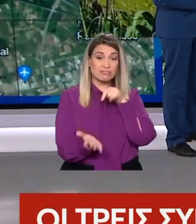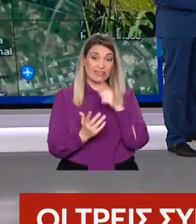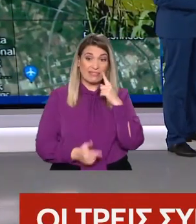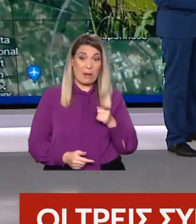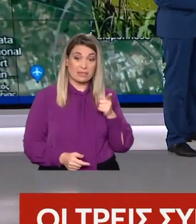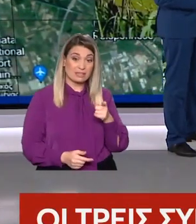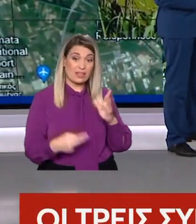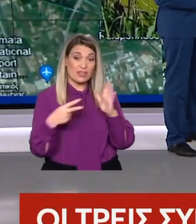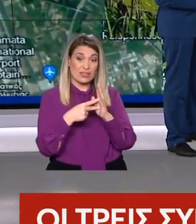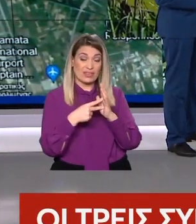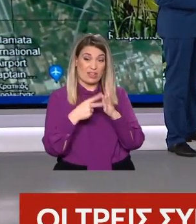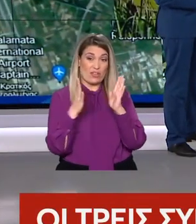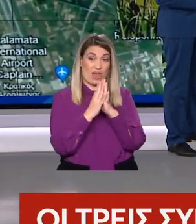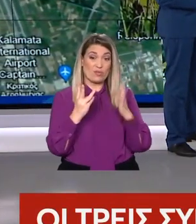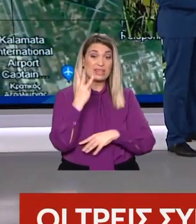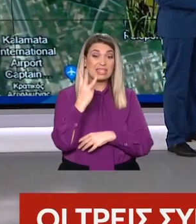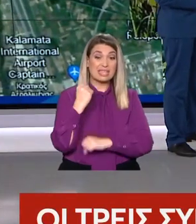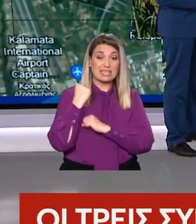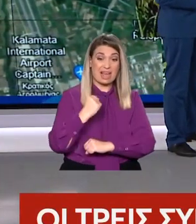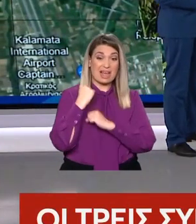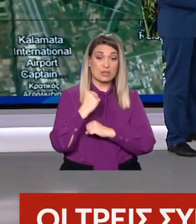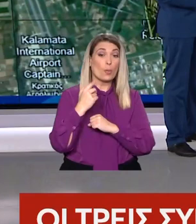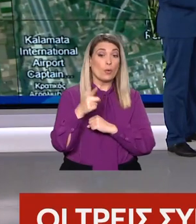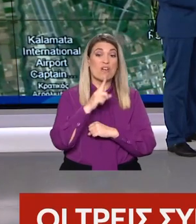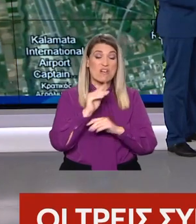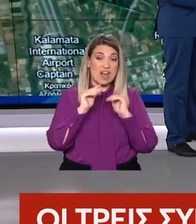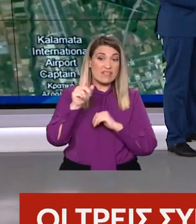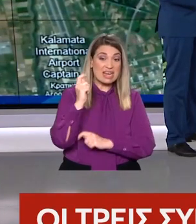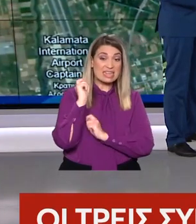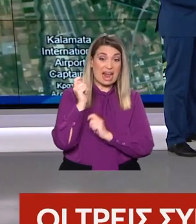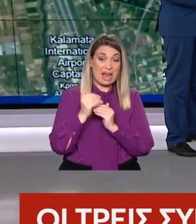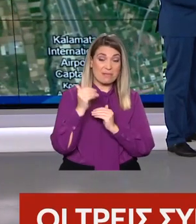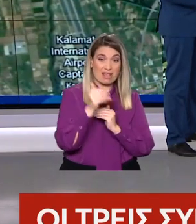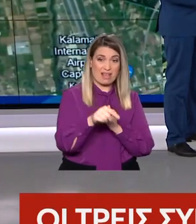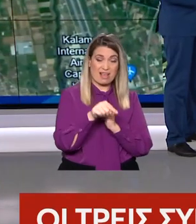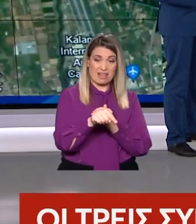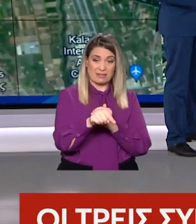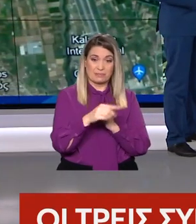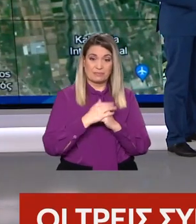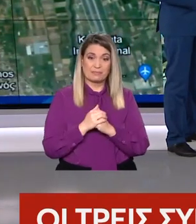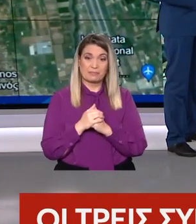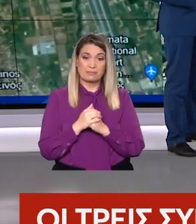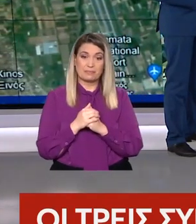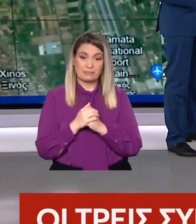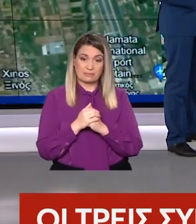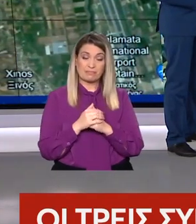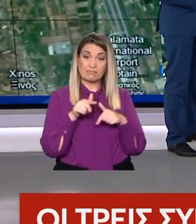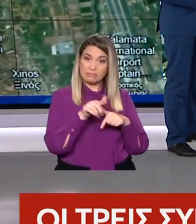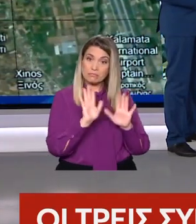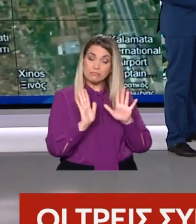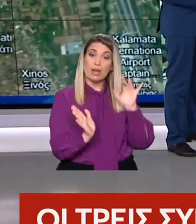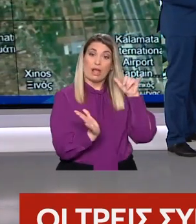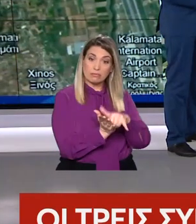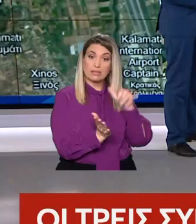3 Γενάρη του 2018, δύο ναυτικά μίλια νότια από το αεροδρόμιο της Καλαμάτας αναγκάζονται να εγκαταλείψουν οι χειριστές. Ευτυχώς σε αυτήν την περίπτωση διασώθηκαν και